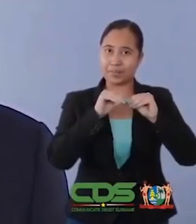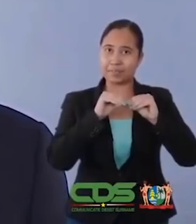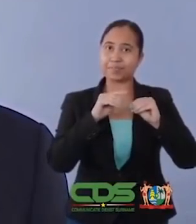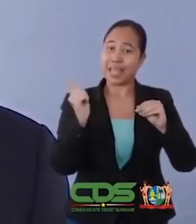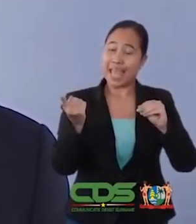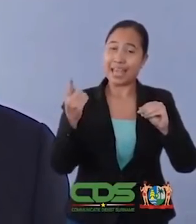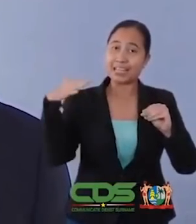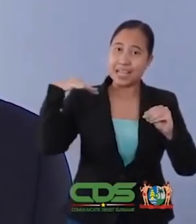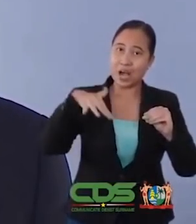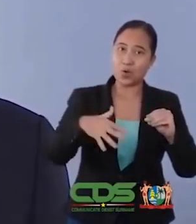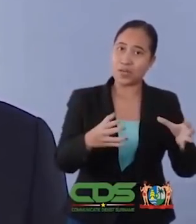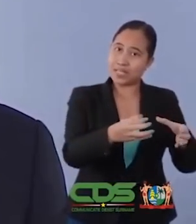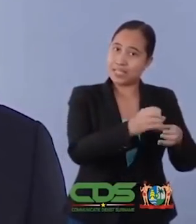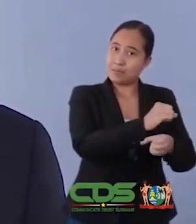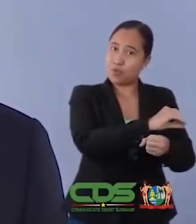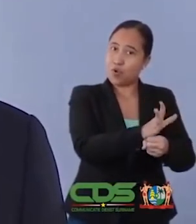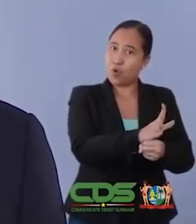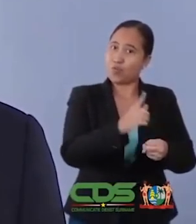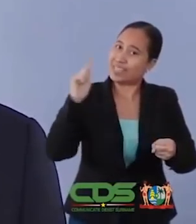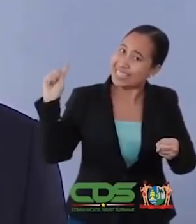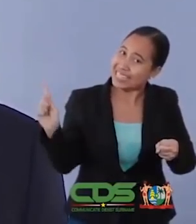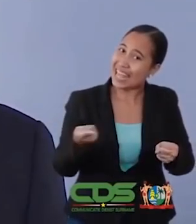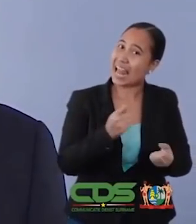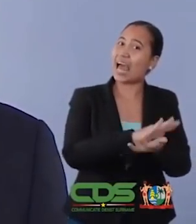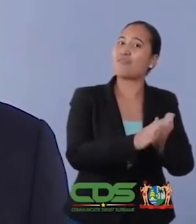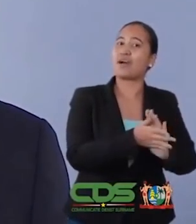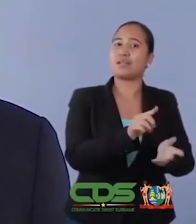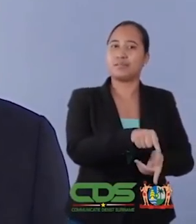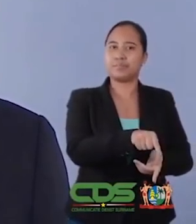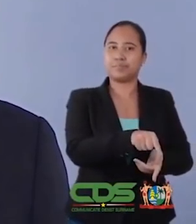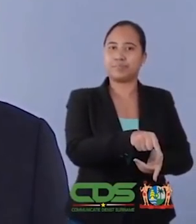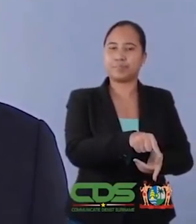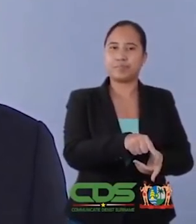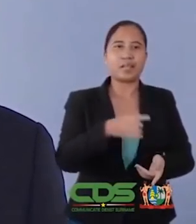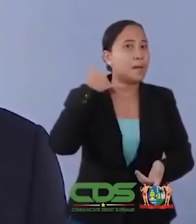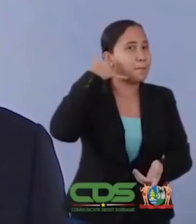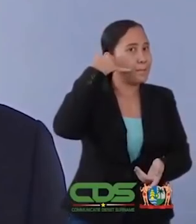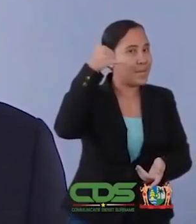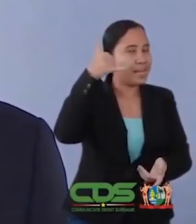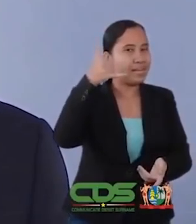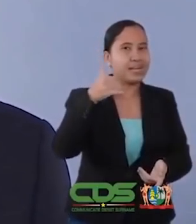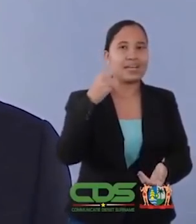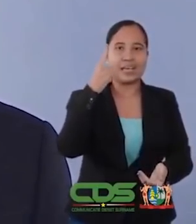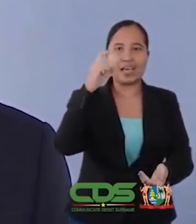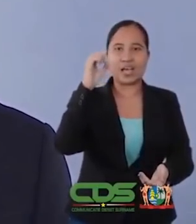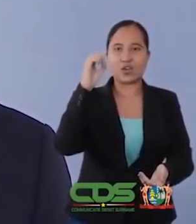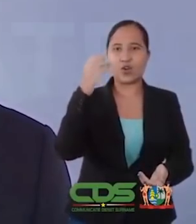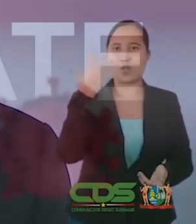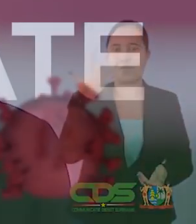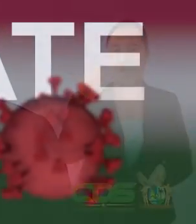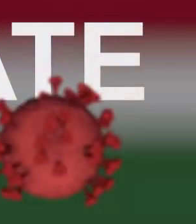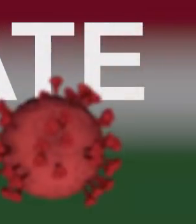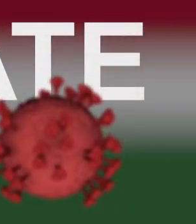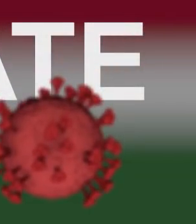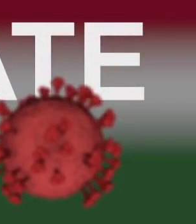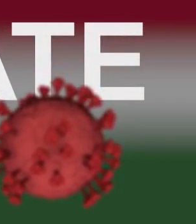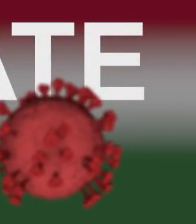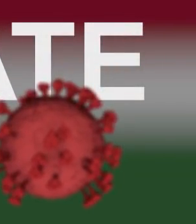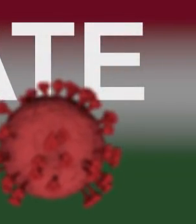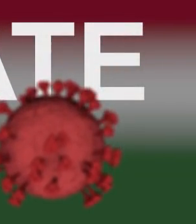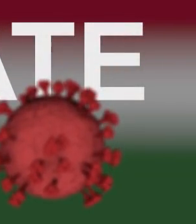COVID Quick Response Team ingezet. Deze dienst is te bereiken op het nummer 105.